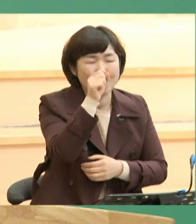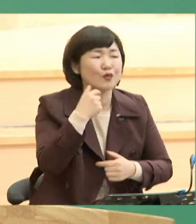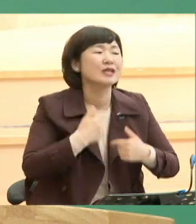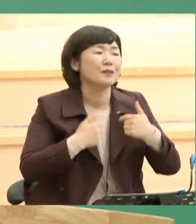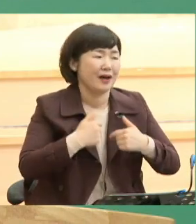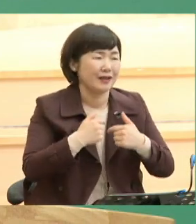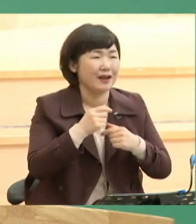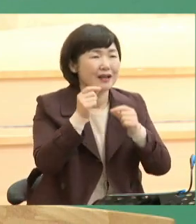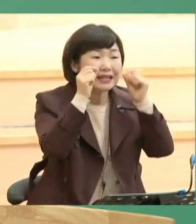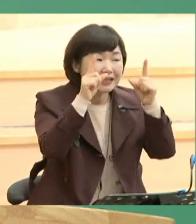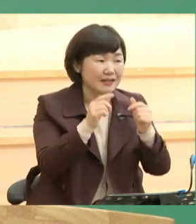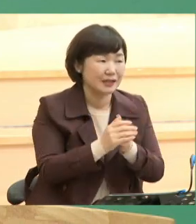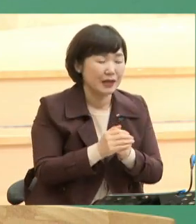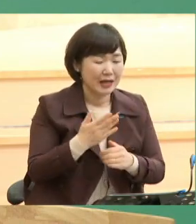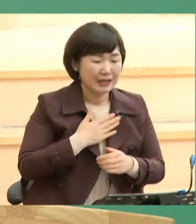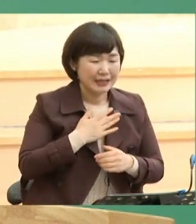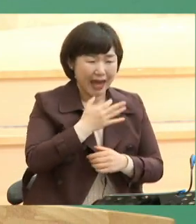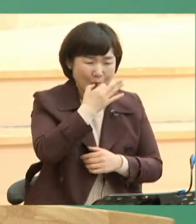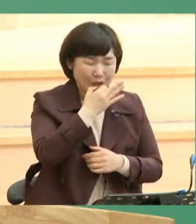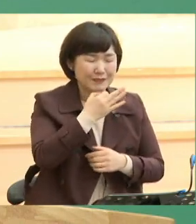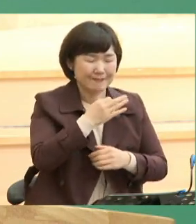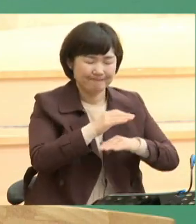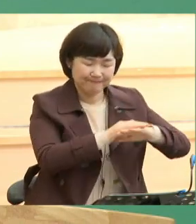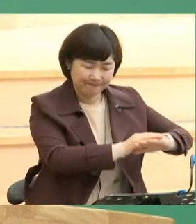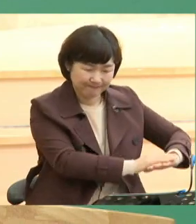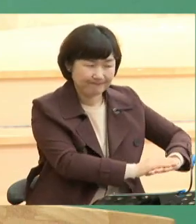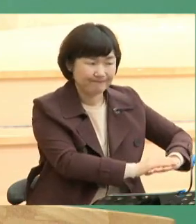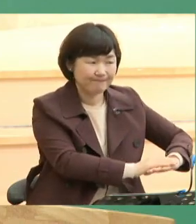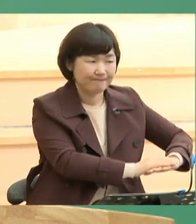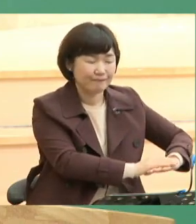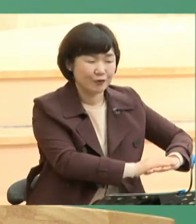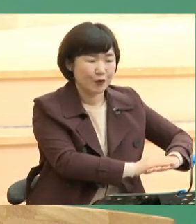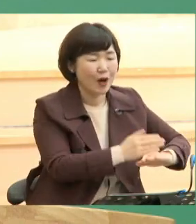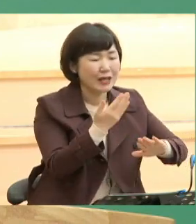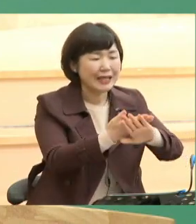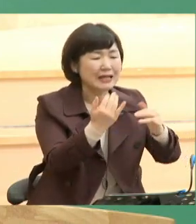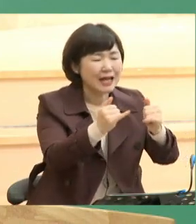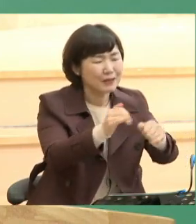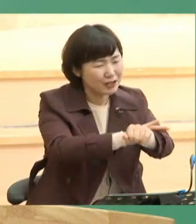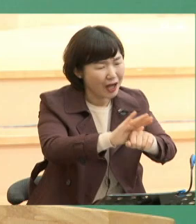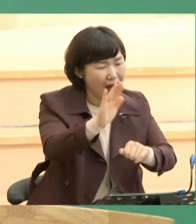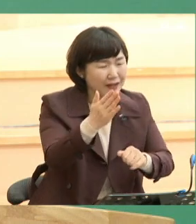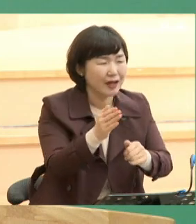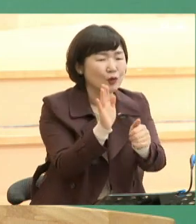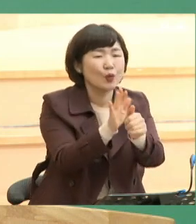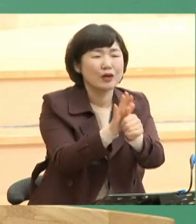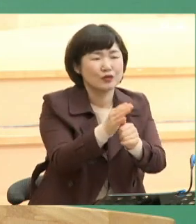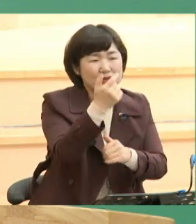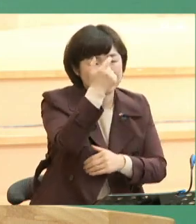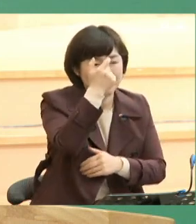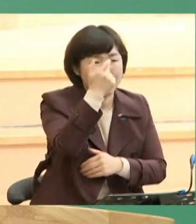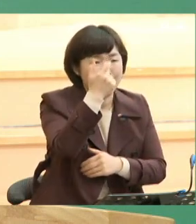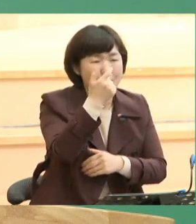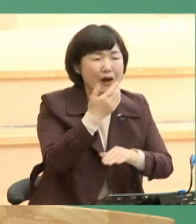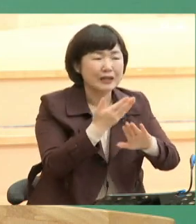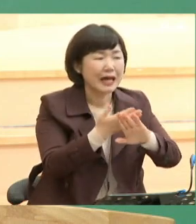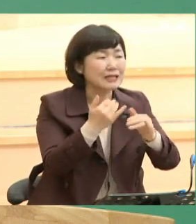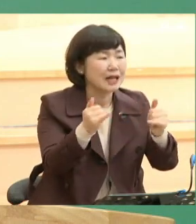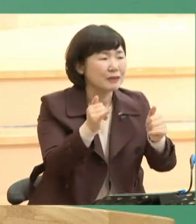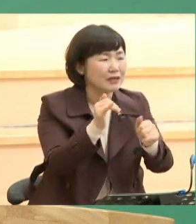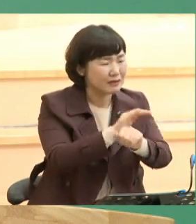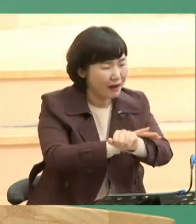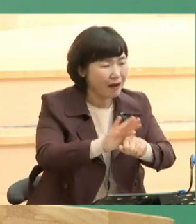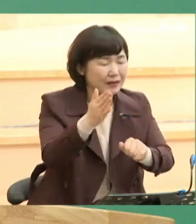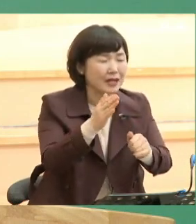욕심을 친 짜로 40 없이 내려놓고 남이 잘 되 거하는 기도 2 다 저흰 기도를